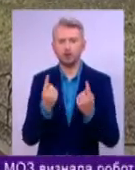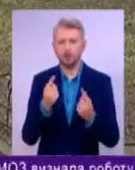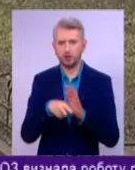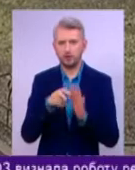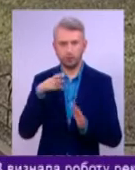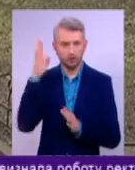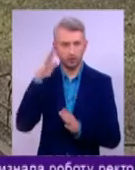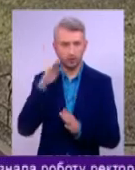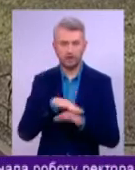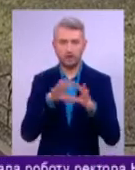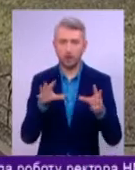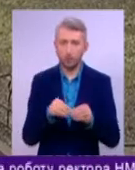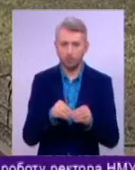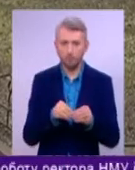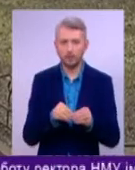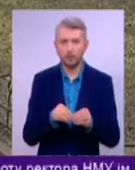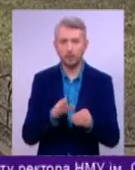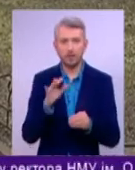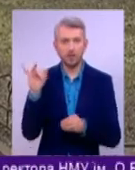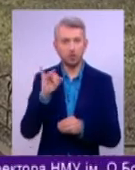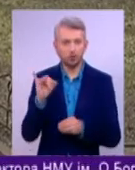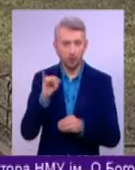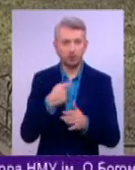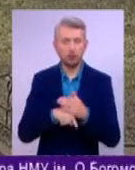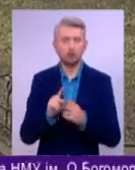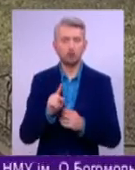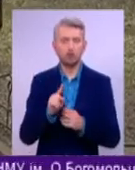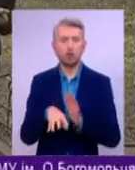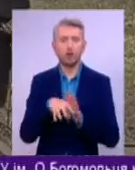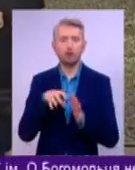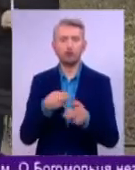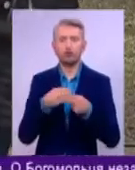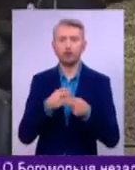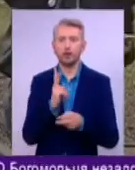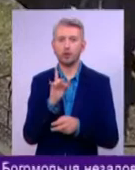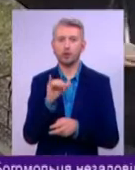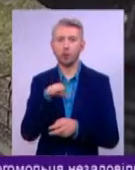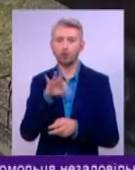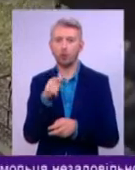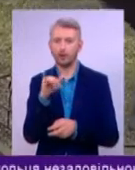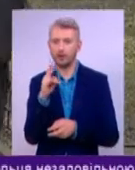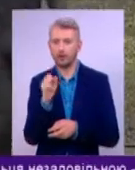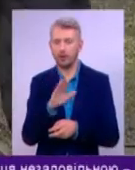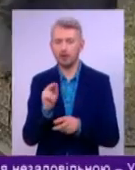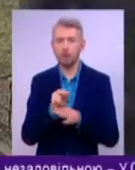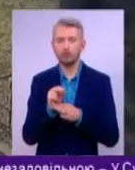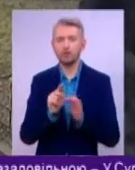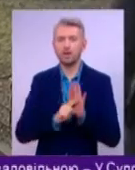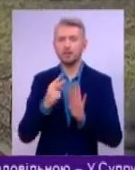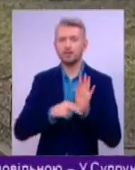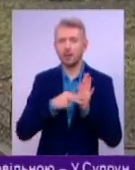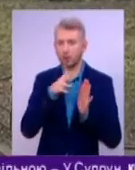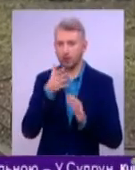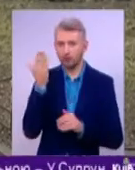відключень води загалом, та, от, в історії, тому що насосну станцію Крутогірну не ремонтували ще з 70-х років